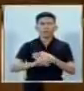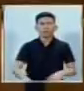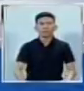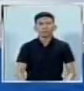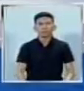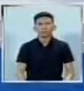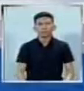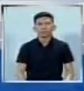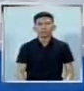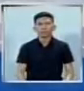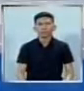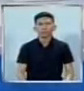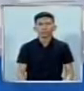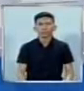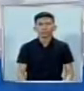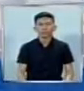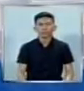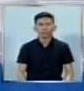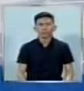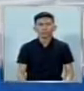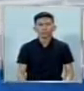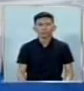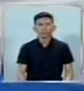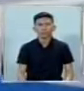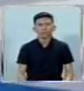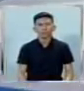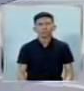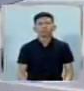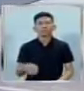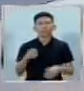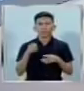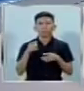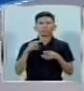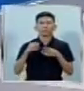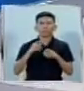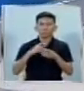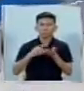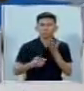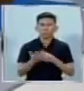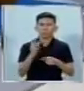Sakaling buhayin sa papasok na 18th Congress ang usapin ng Train 2 at pagbabawal sa ENDO,